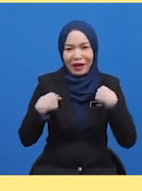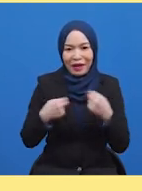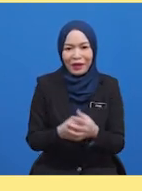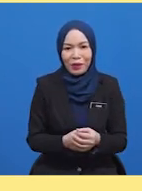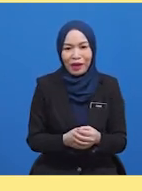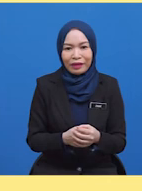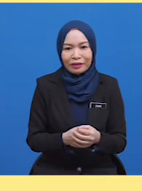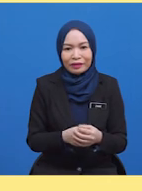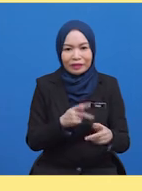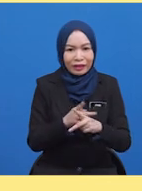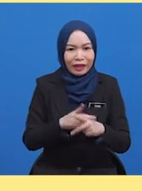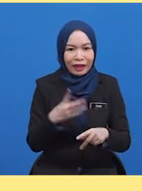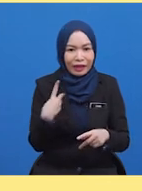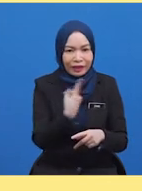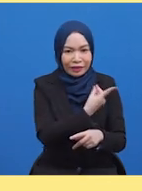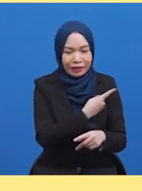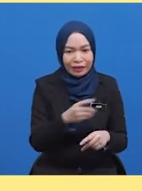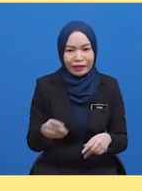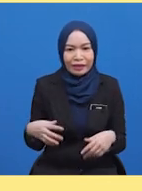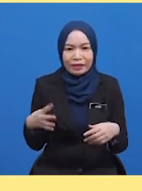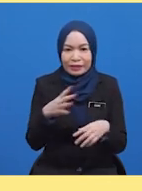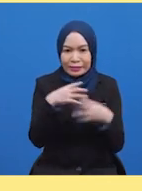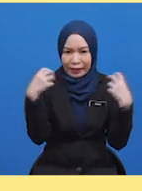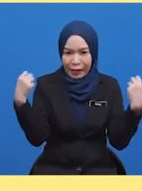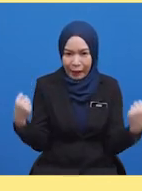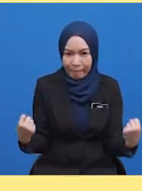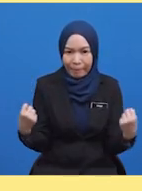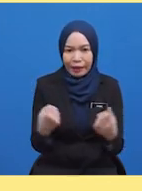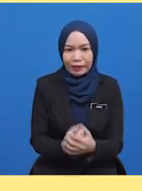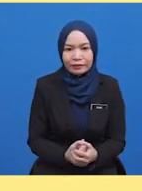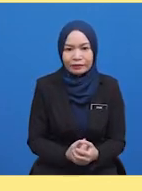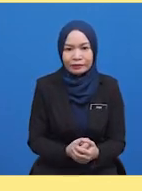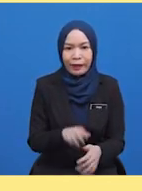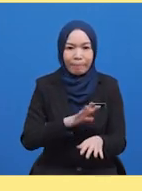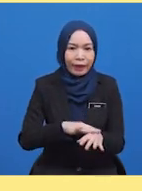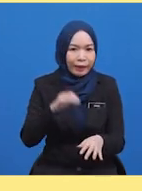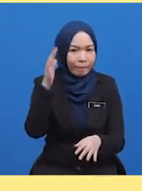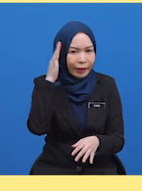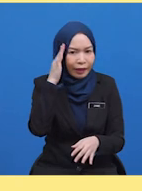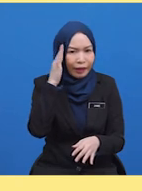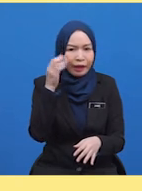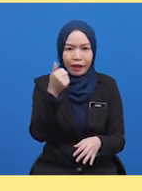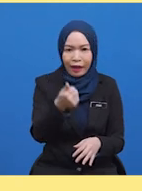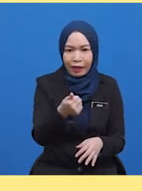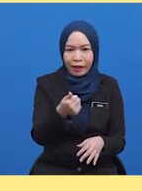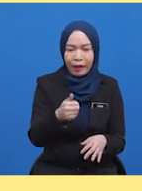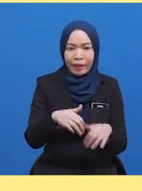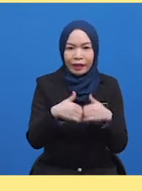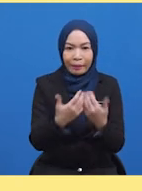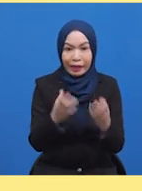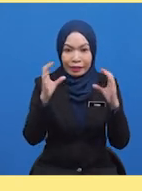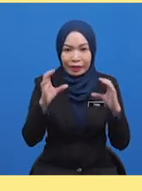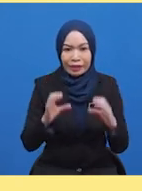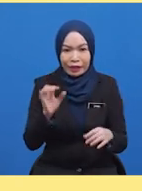anda apakah Charade ke yang terbaik untuk memastikan keselamatan hewan